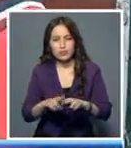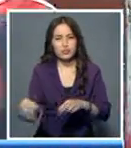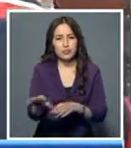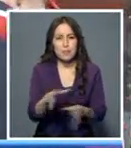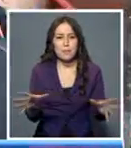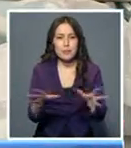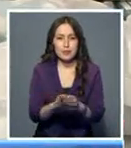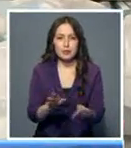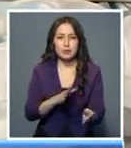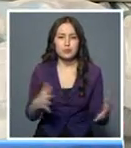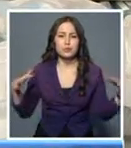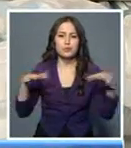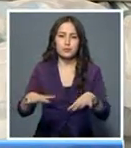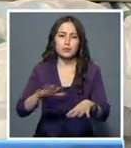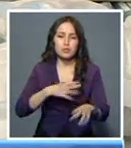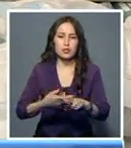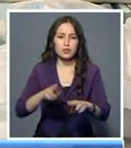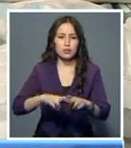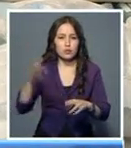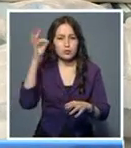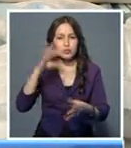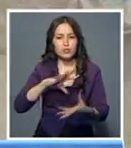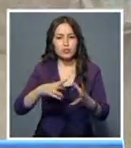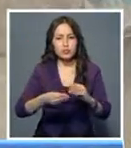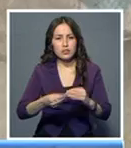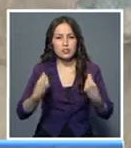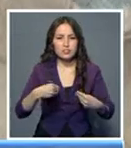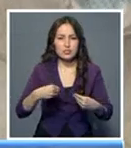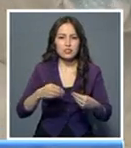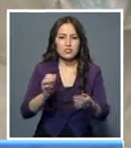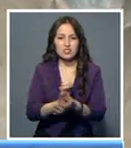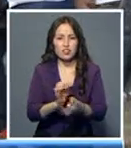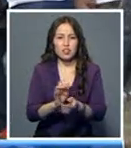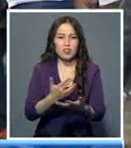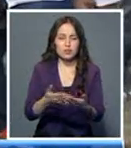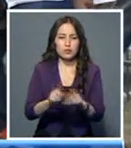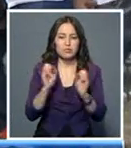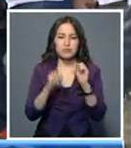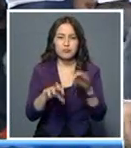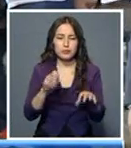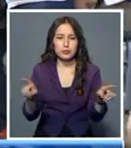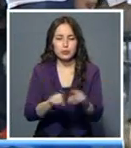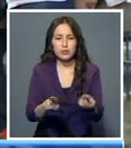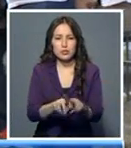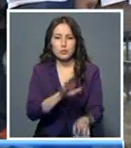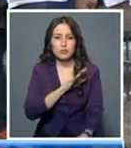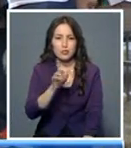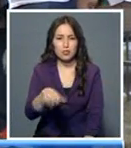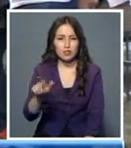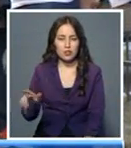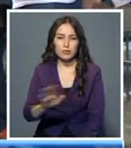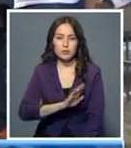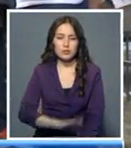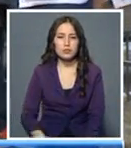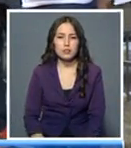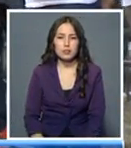қарай, мүсіркеудің жөні осы екен деп ескі құсқы жыртық жамау киім әкелгендер де табылған. Біз бүкіл халыққа құлақтандырып жатырмыз.